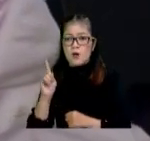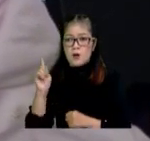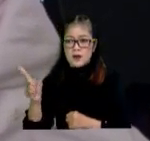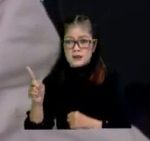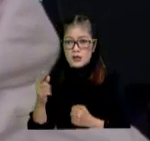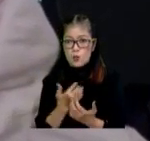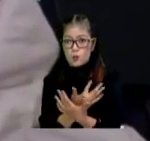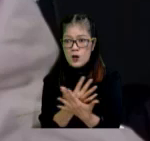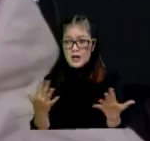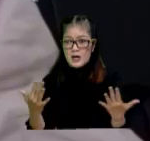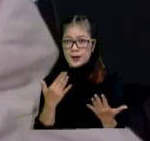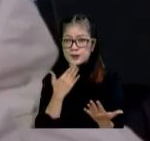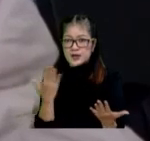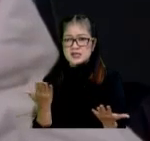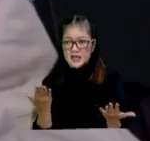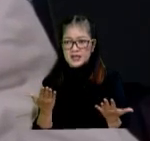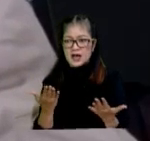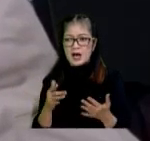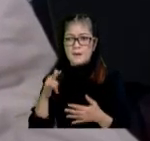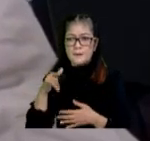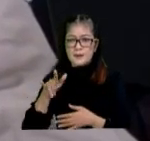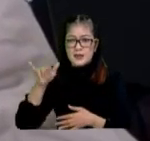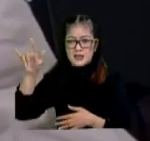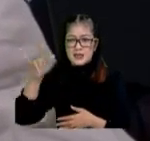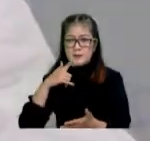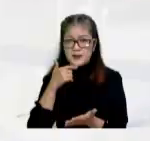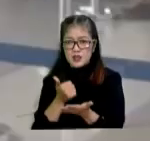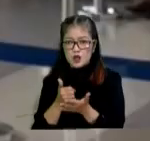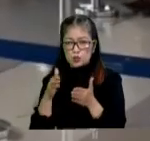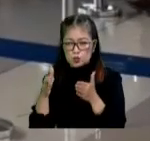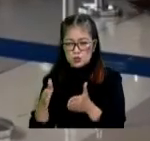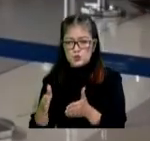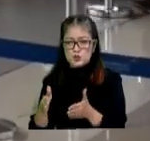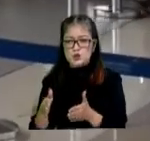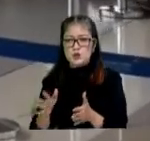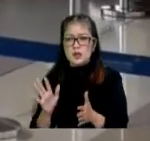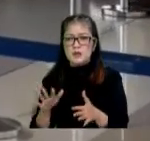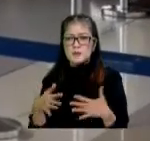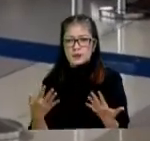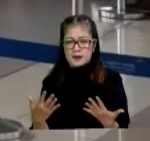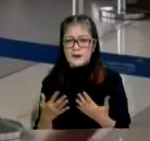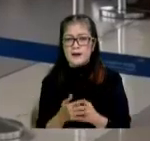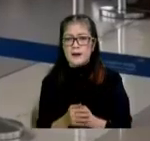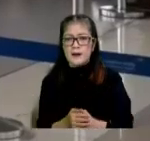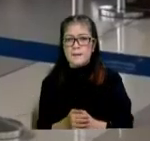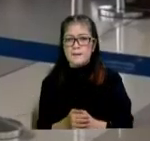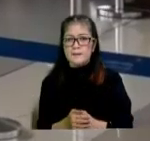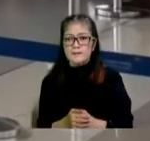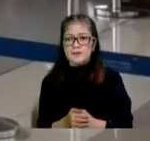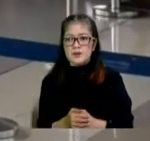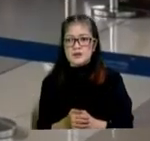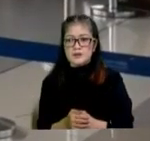masyarakat pada umumnya dia pergi hanya karena memang keperluan-keperluan khusus mendesak gitu. Kalau dilihat dari perbedaannya